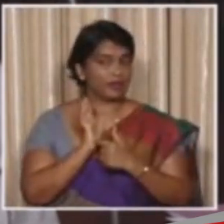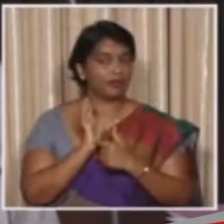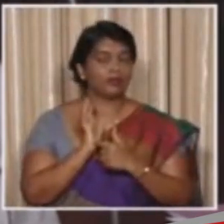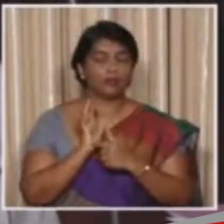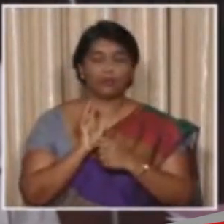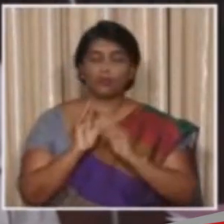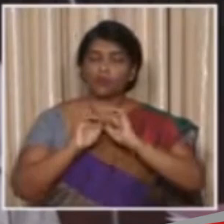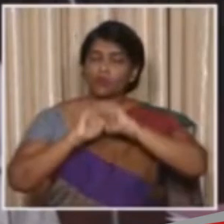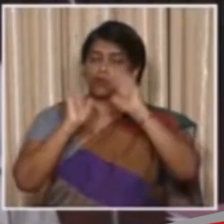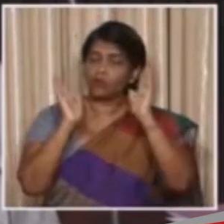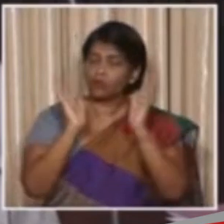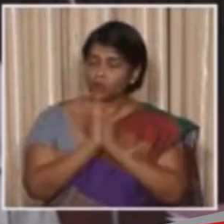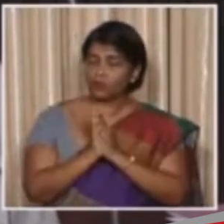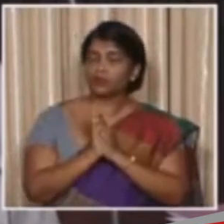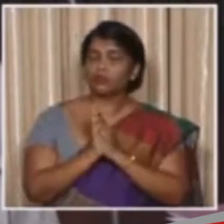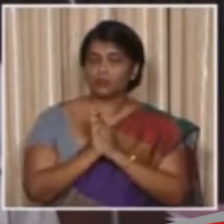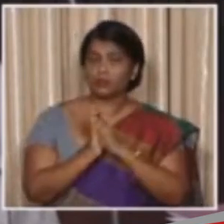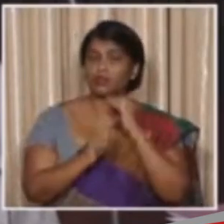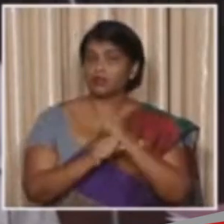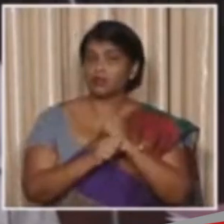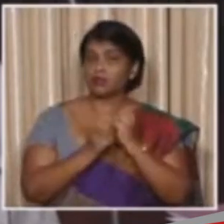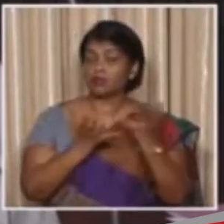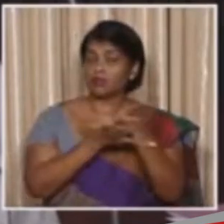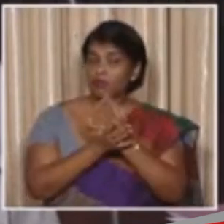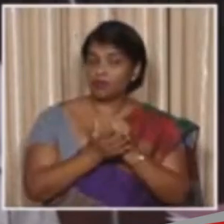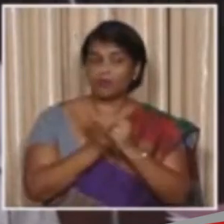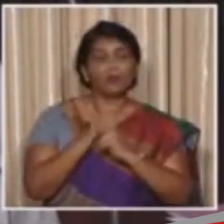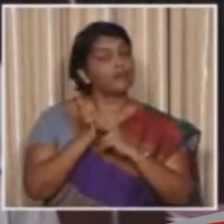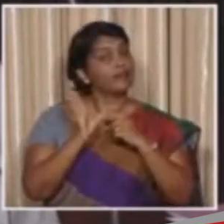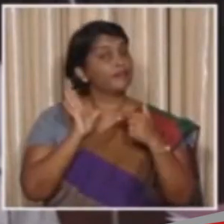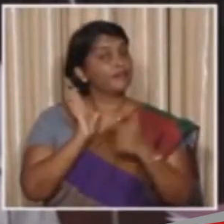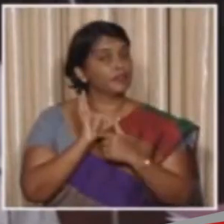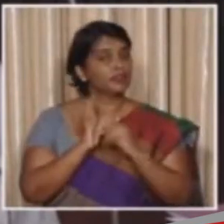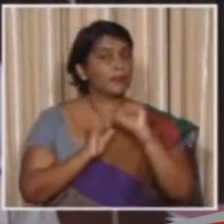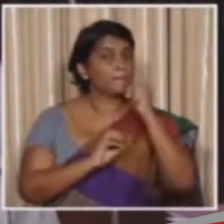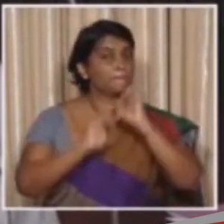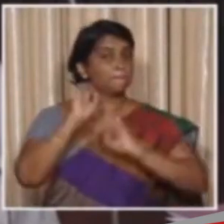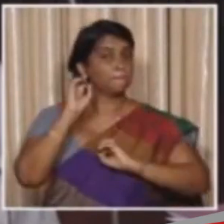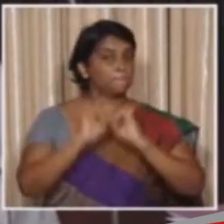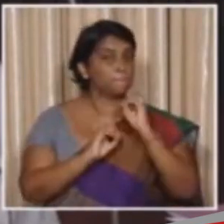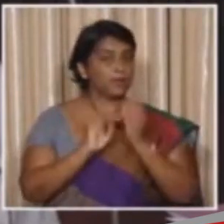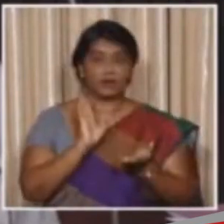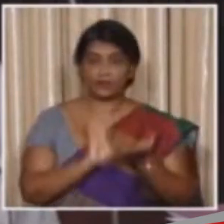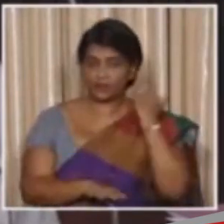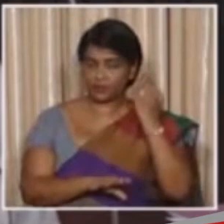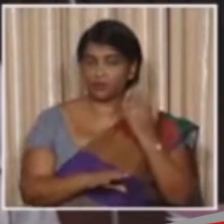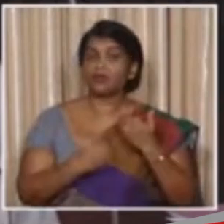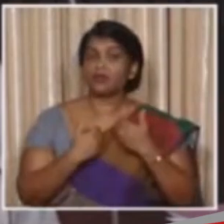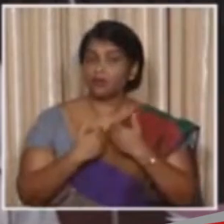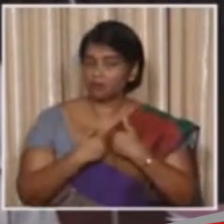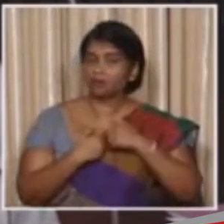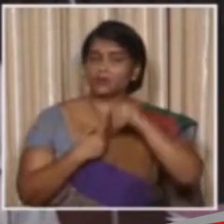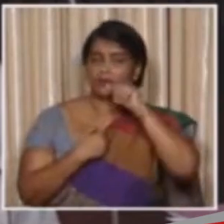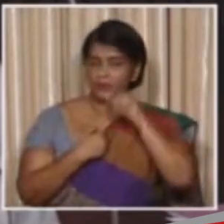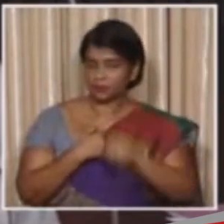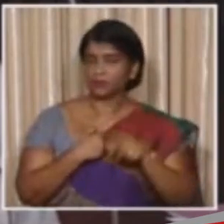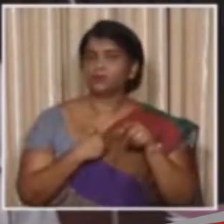මුළු බදු ප්‍රමාණයෙන් රජය එකතු කරන මුළු බදු ප්‍රමාණයෙන් 150කට වැඩිය වැඩි. අපි